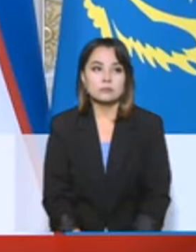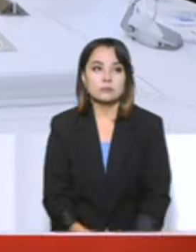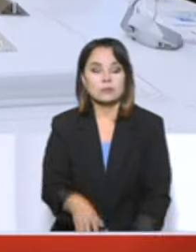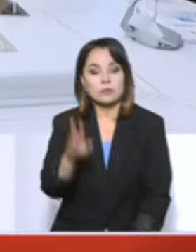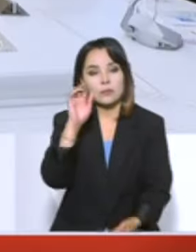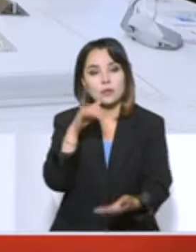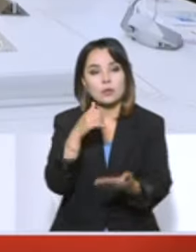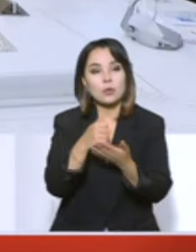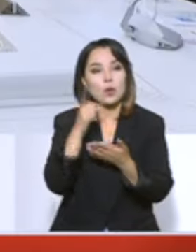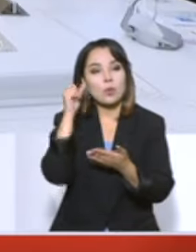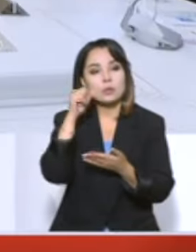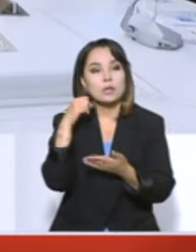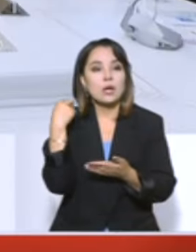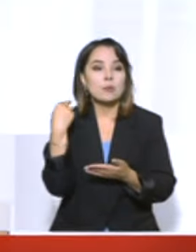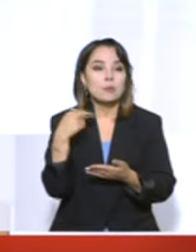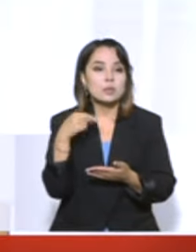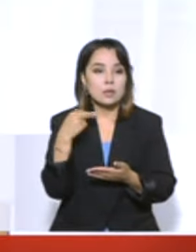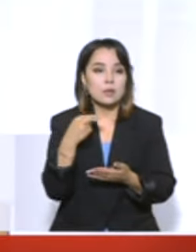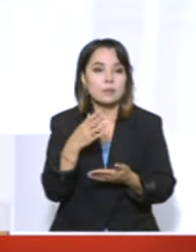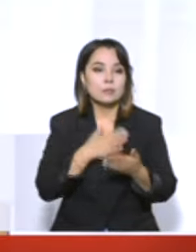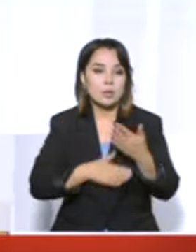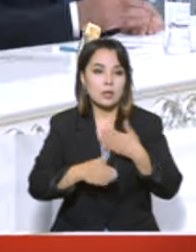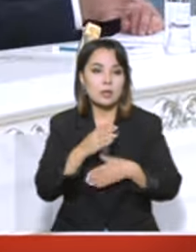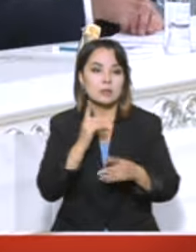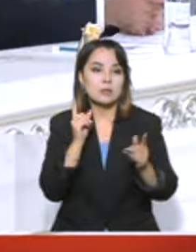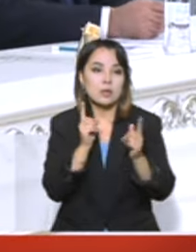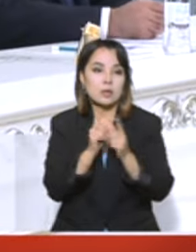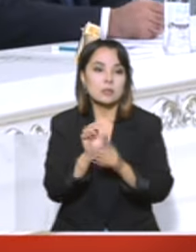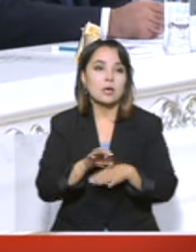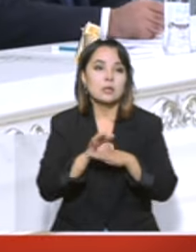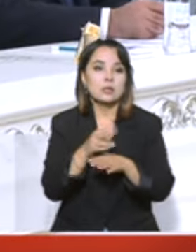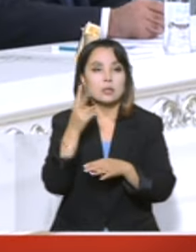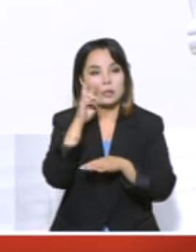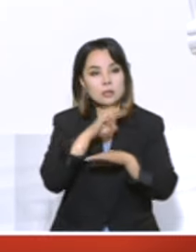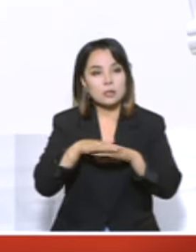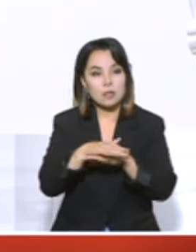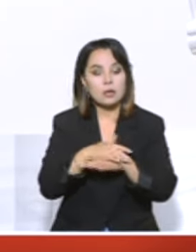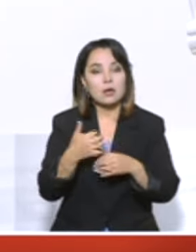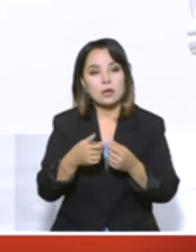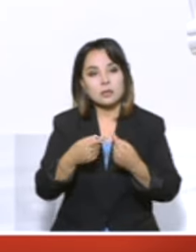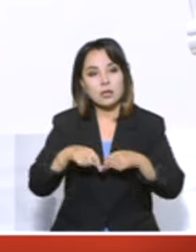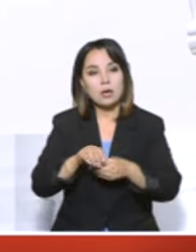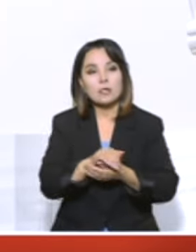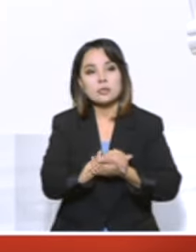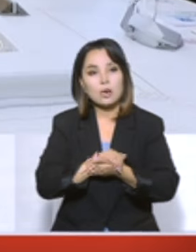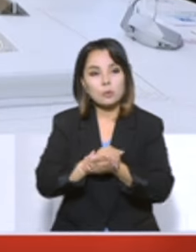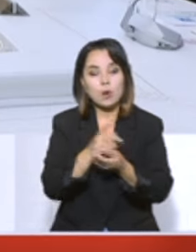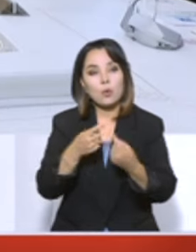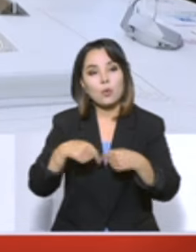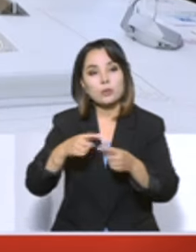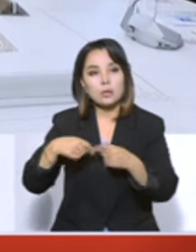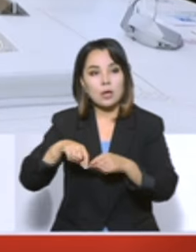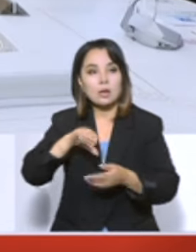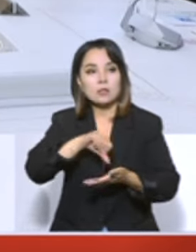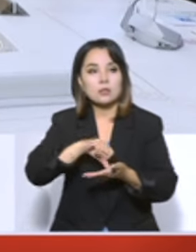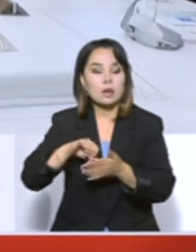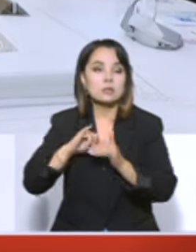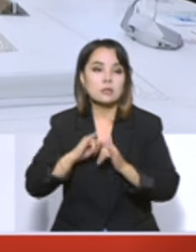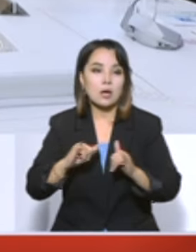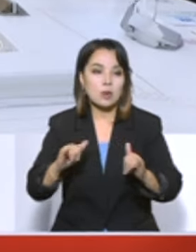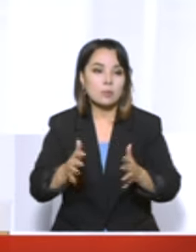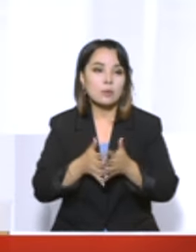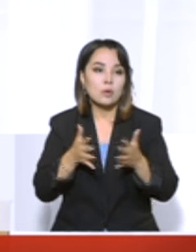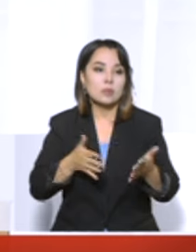Мемлекет басшысы Өзбекстан президентіне ілтипат білдіре отырып, бұл сапар екі ел арасындағы ынтымақтастық пен одақтастықты дамытуға тың серпін